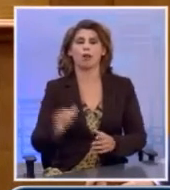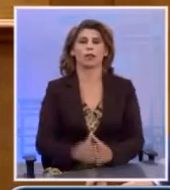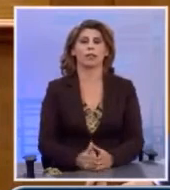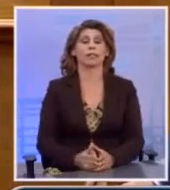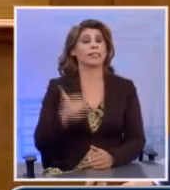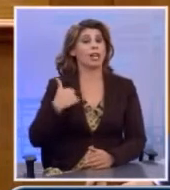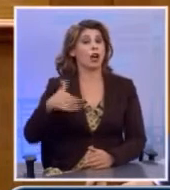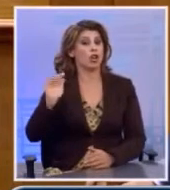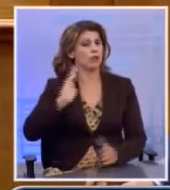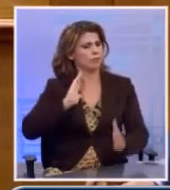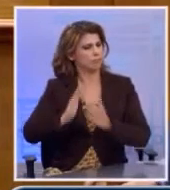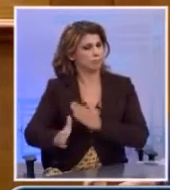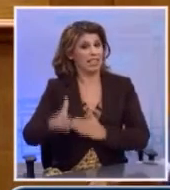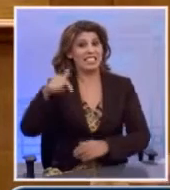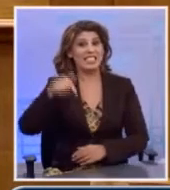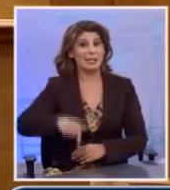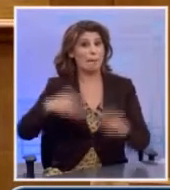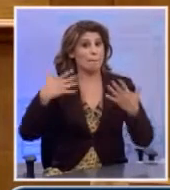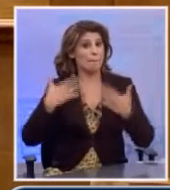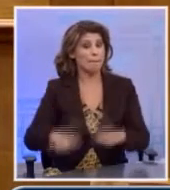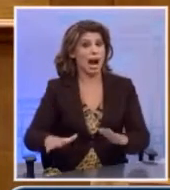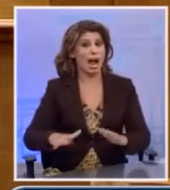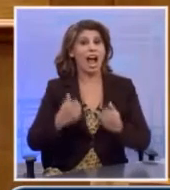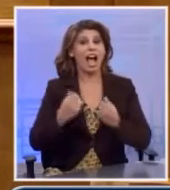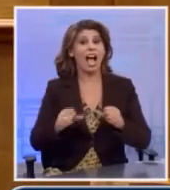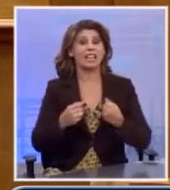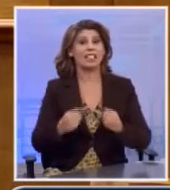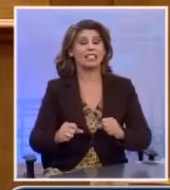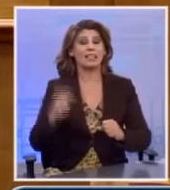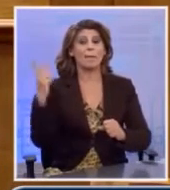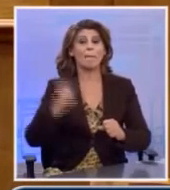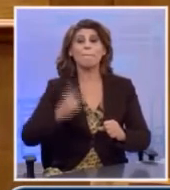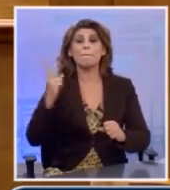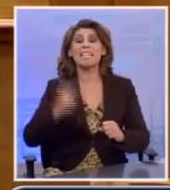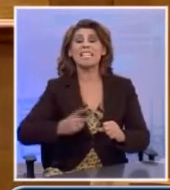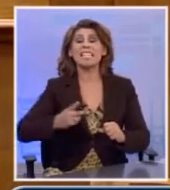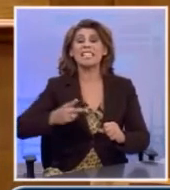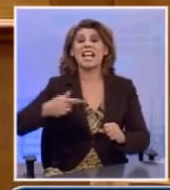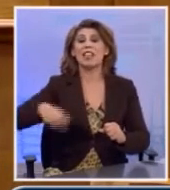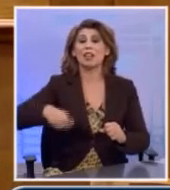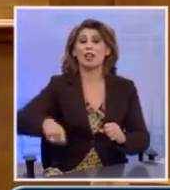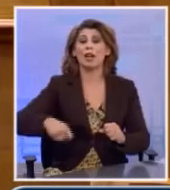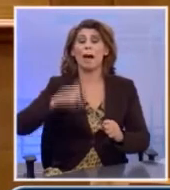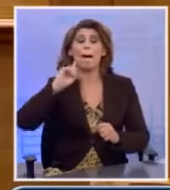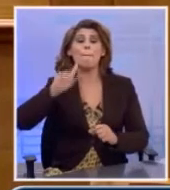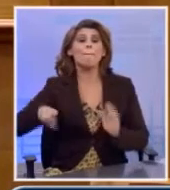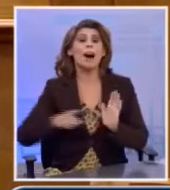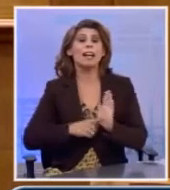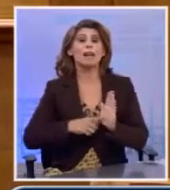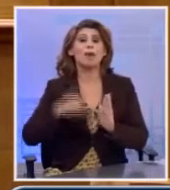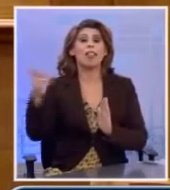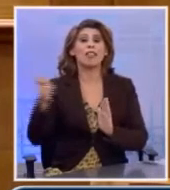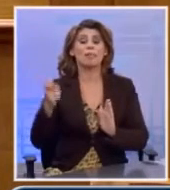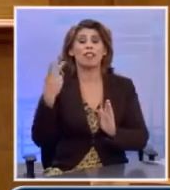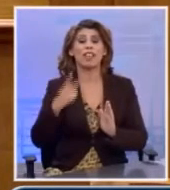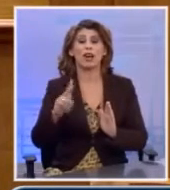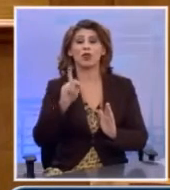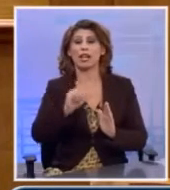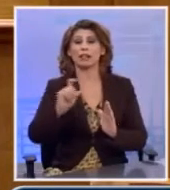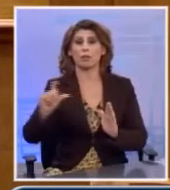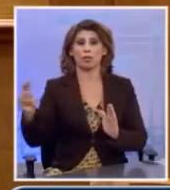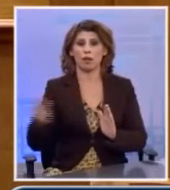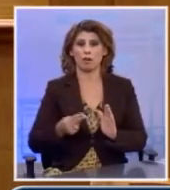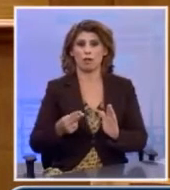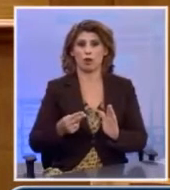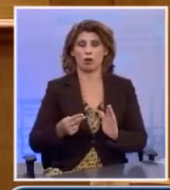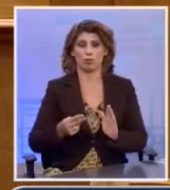Σήμερα, μετά την άσκηση ποινικής δίωξης για παράνομο δανεισμό 200 εκατομμυρίων ευρώ προς τον